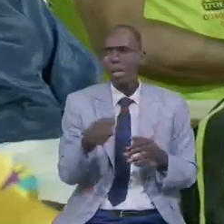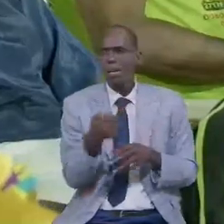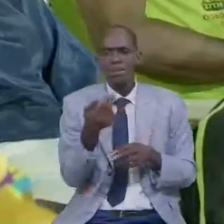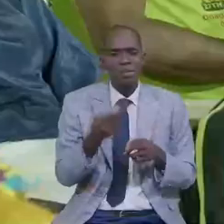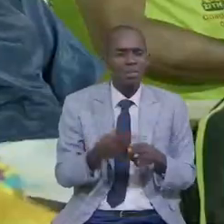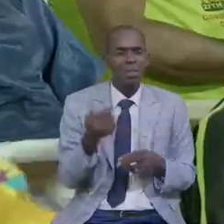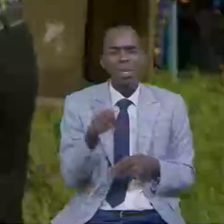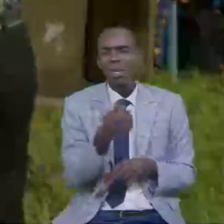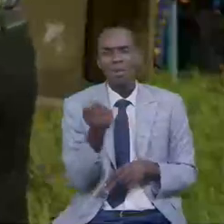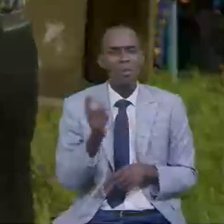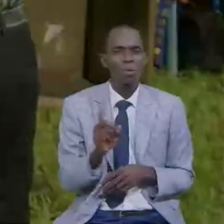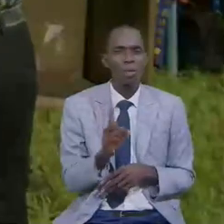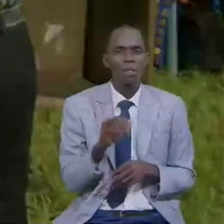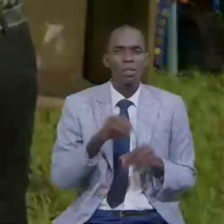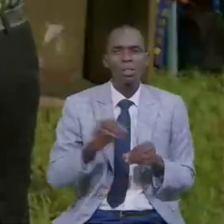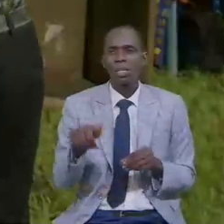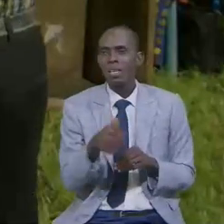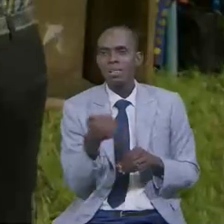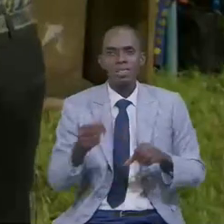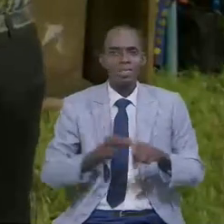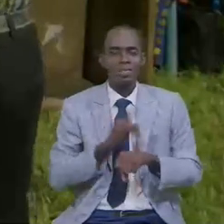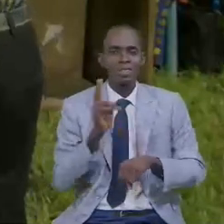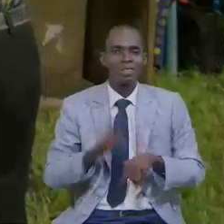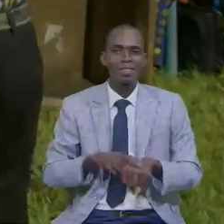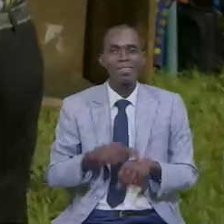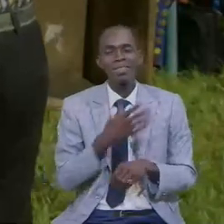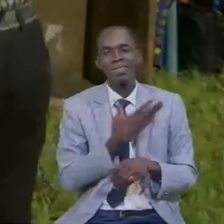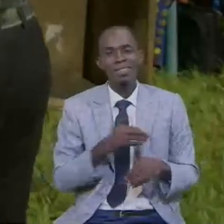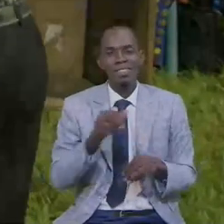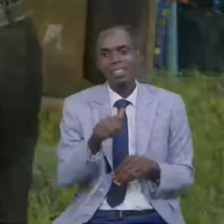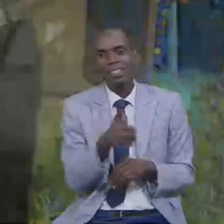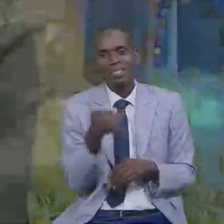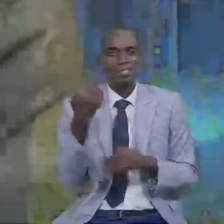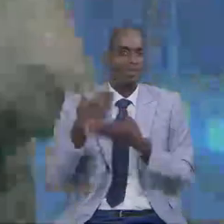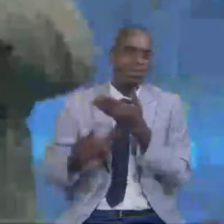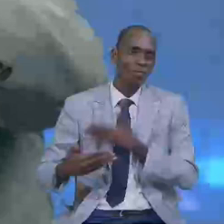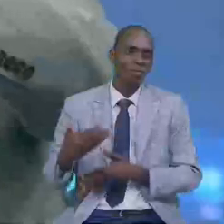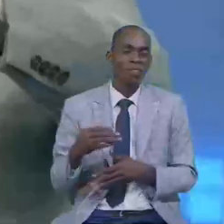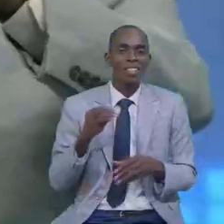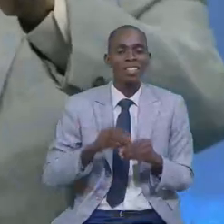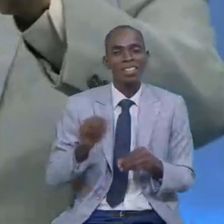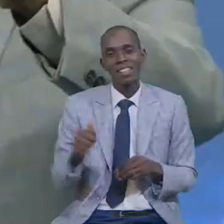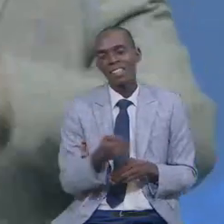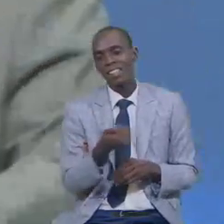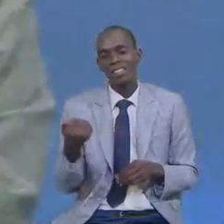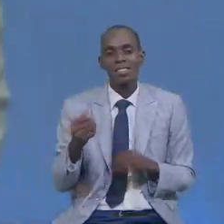n'importe où, dans n'importe quelle nation, dans n'importe quelle génération, dans n'importe quel siècle, tout